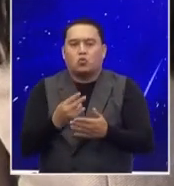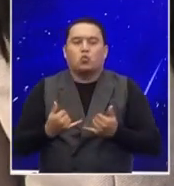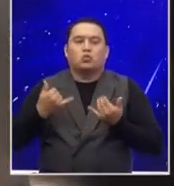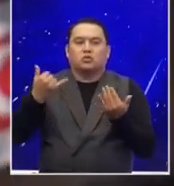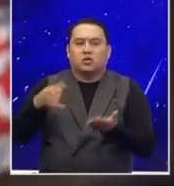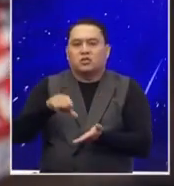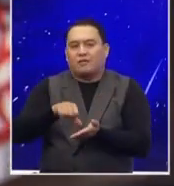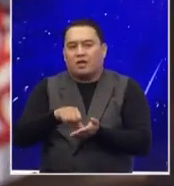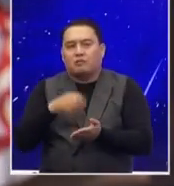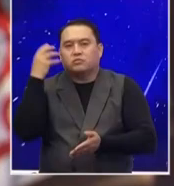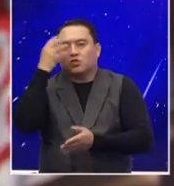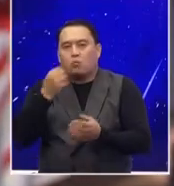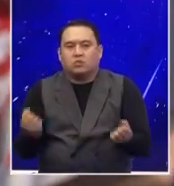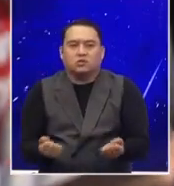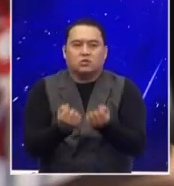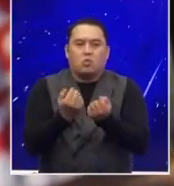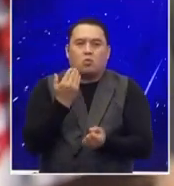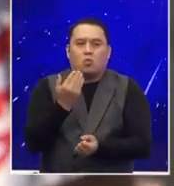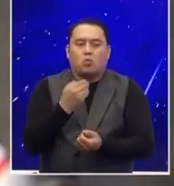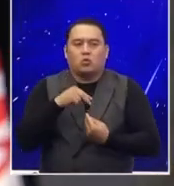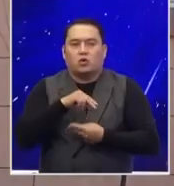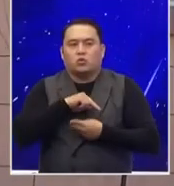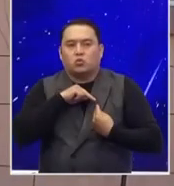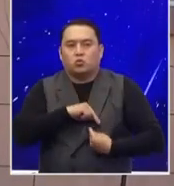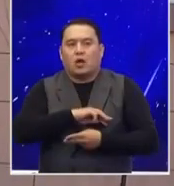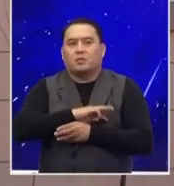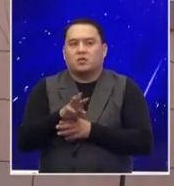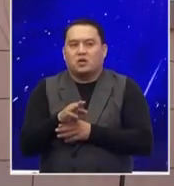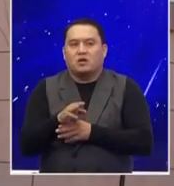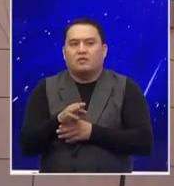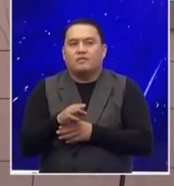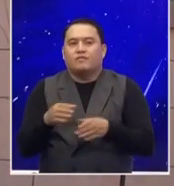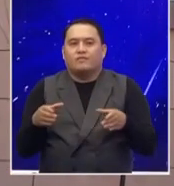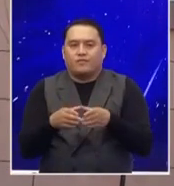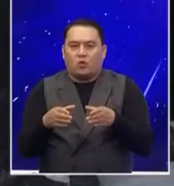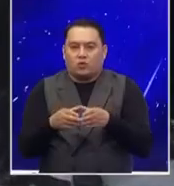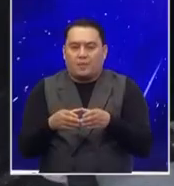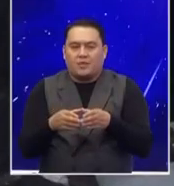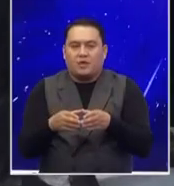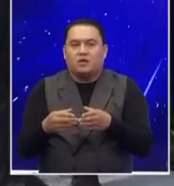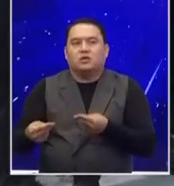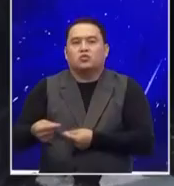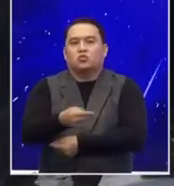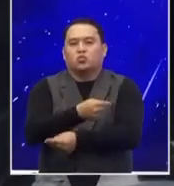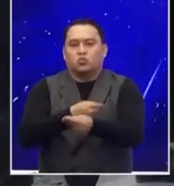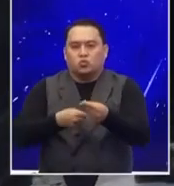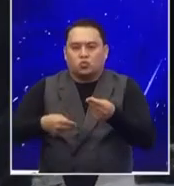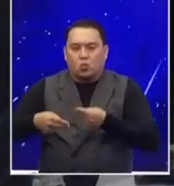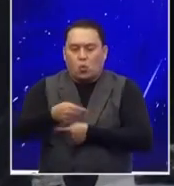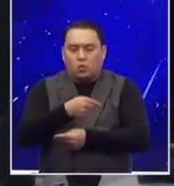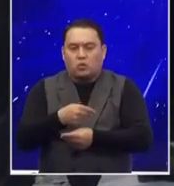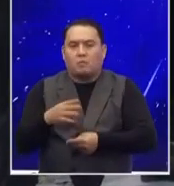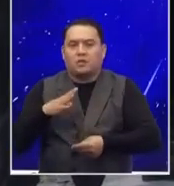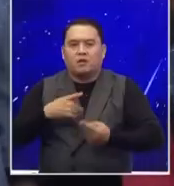участие. Оказав психологическую моральную помощь, трудоустроив на работу, они вышли на фонд «Харекет». На собранные неравнодушными гражданами